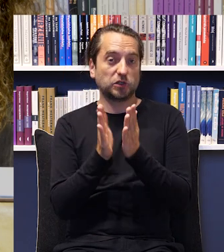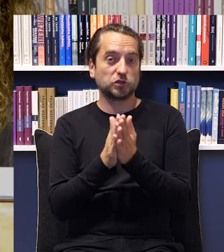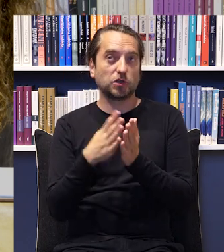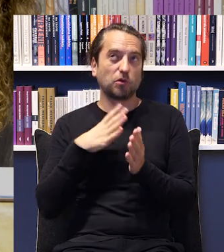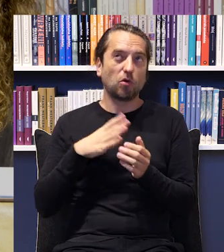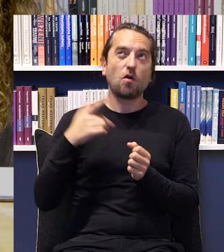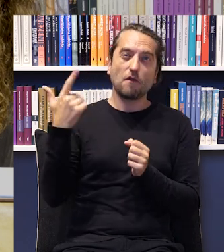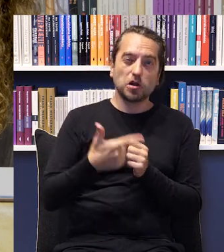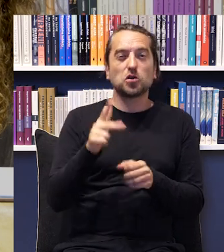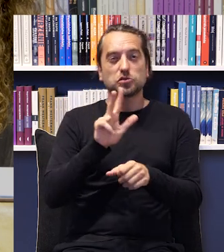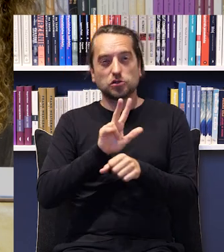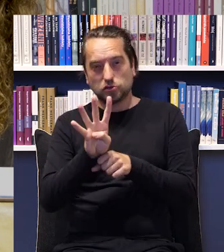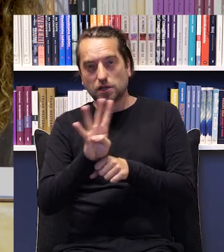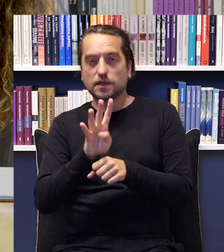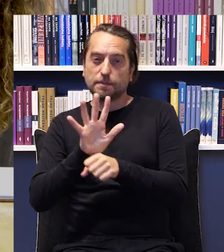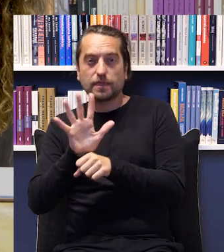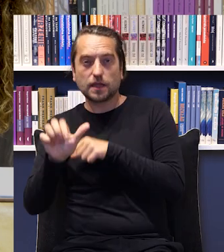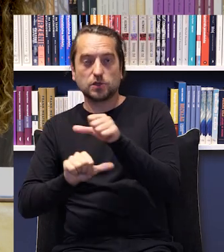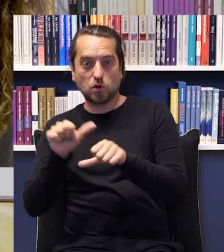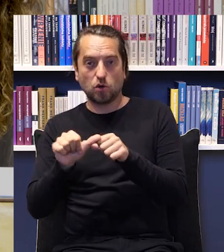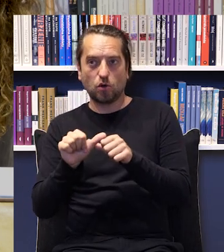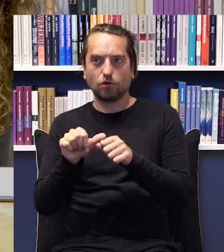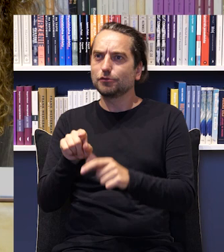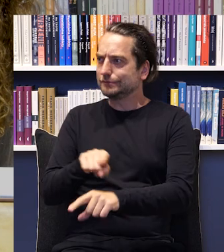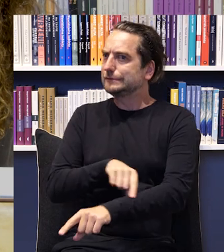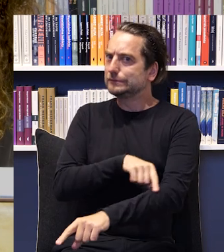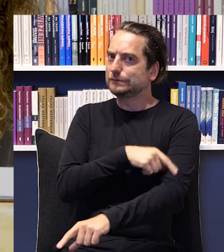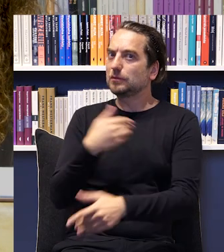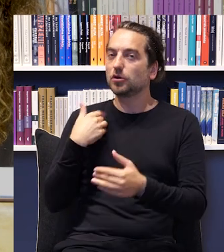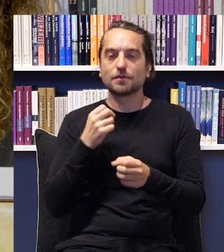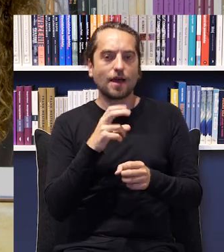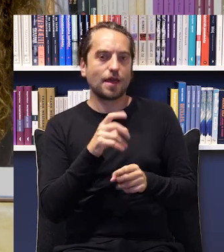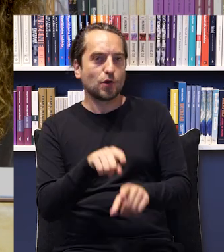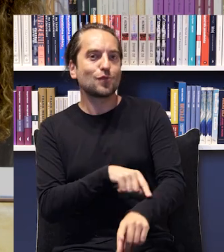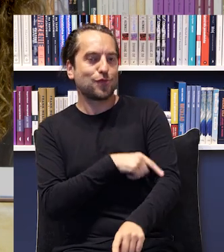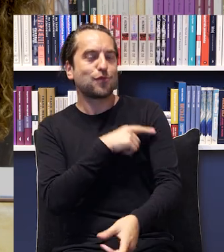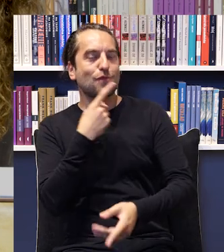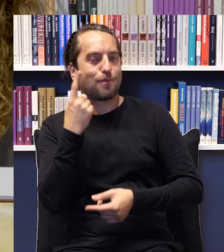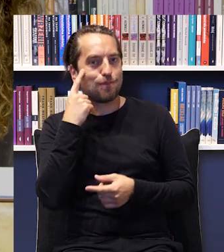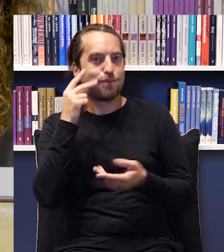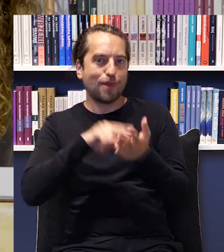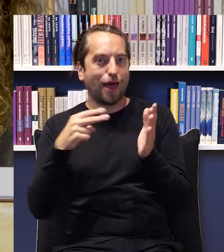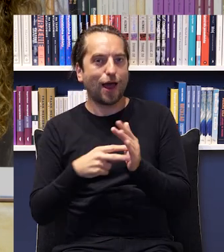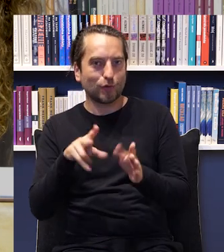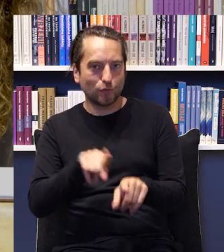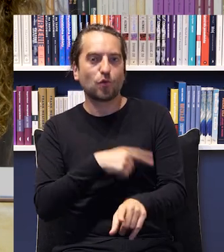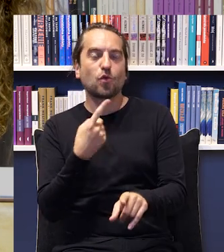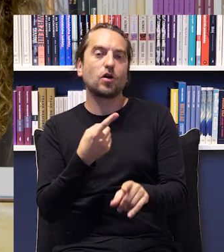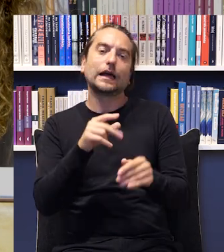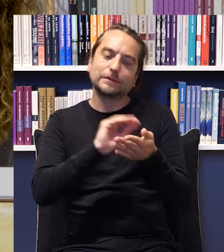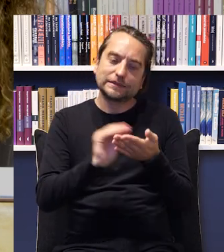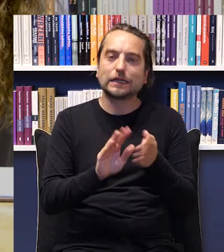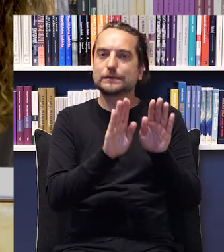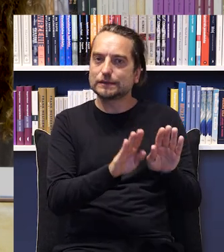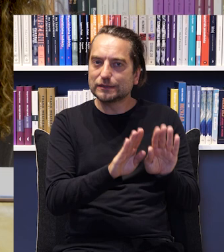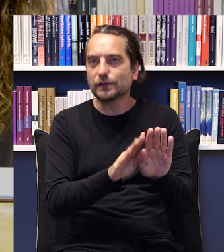około 2014-2015 roku. I to długo dojrzewała w tobie. Długo dojrzewała. Znaczy ja ją gdzieś zaczęłam pisać, potem ją zostawiłam na parę